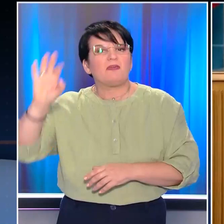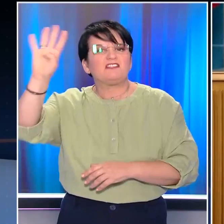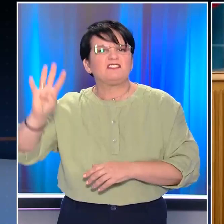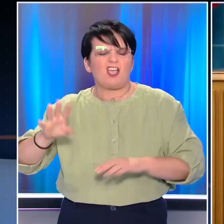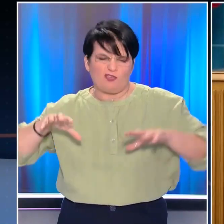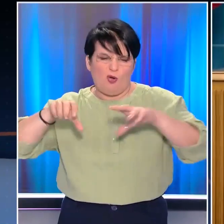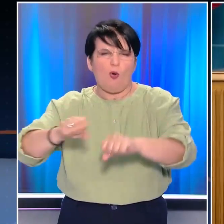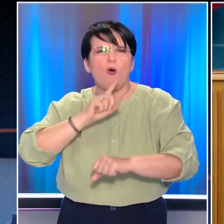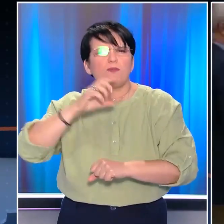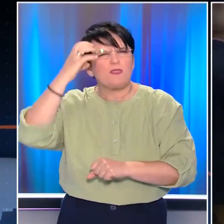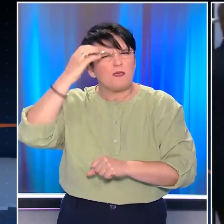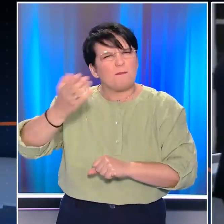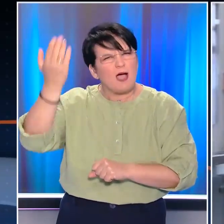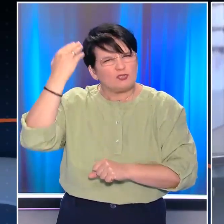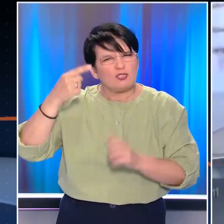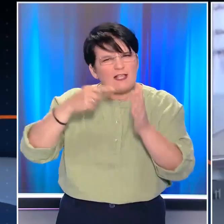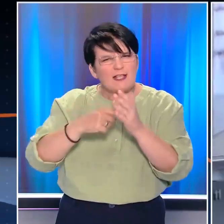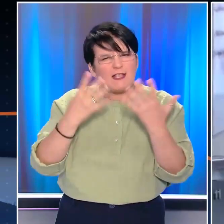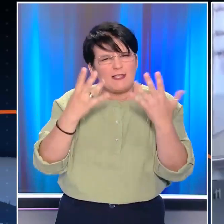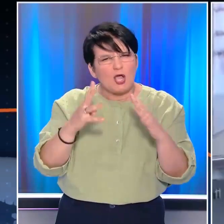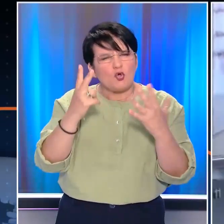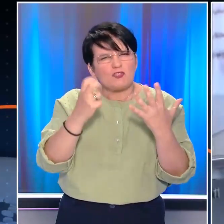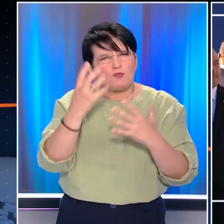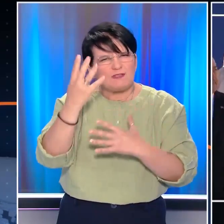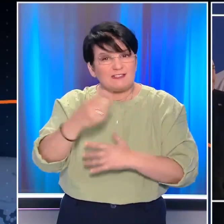Αιγαίου, όπως έκανε ο Ετζεβίτ το